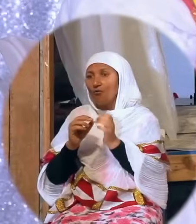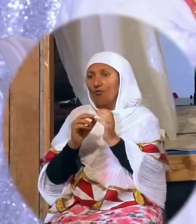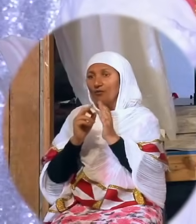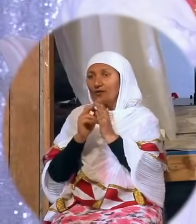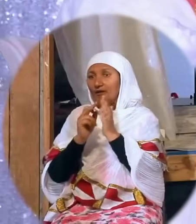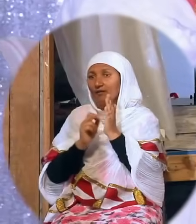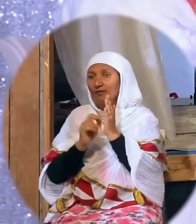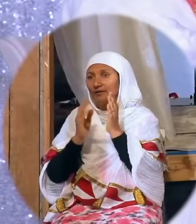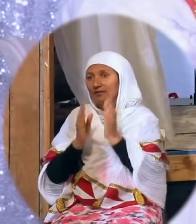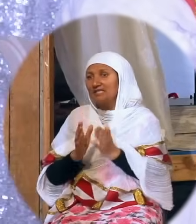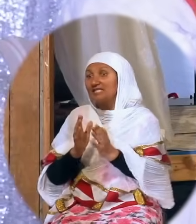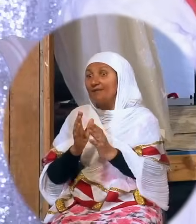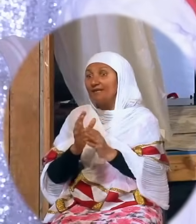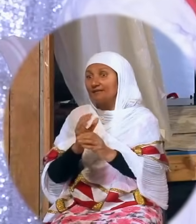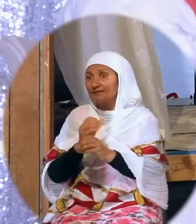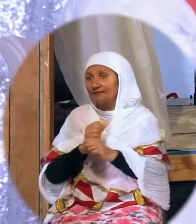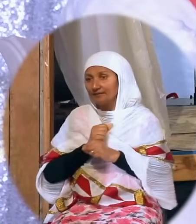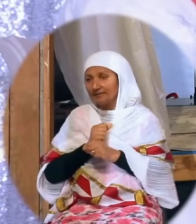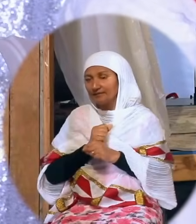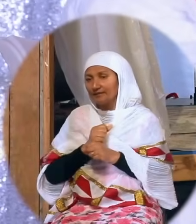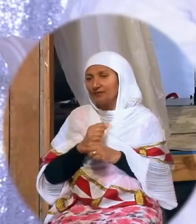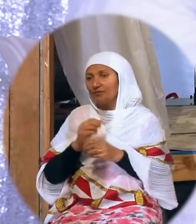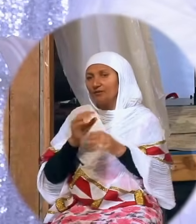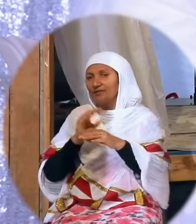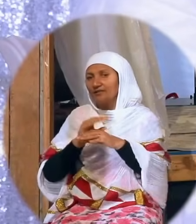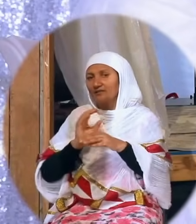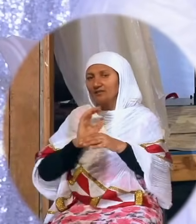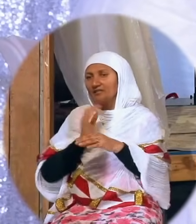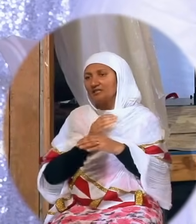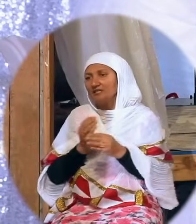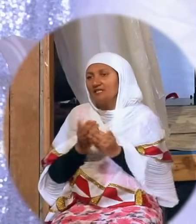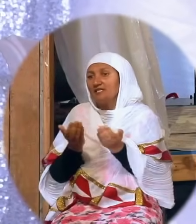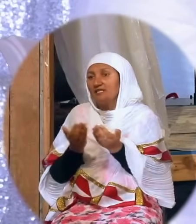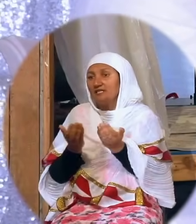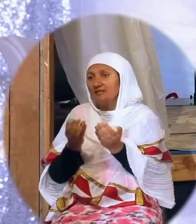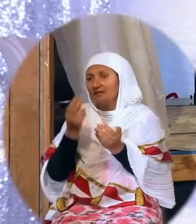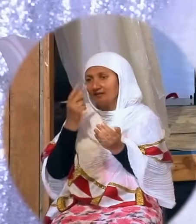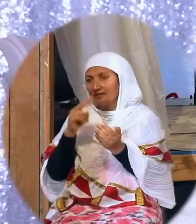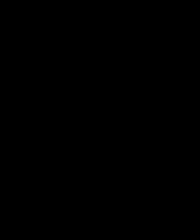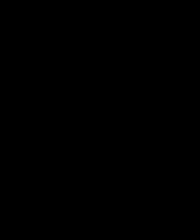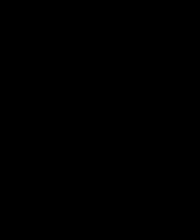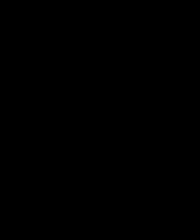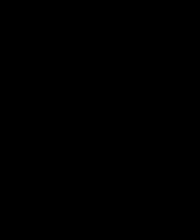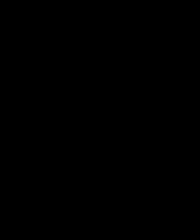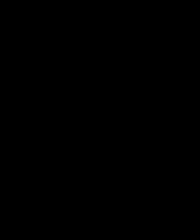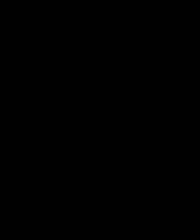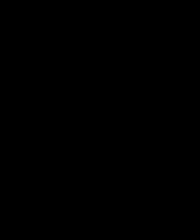ሃይማኖት? በቤተክርስቲያናችን እንዴት ይታያል? የሚል ጥያቄ መጣል። ይሄ ለመምህር ብርሃን ነው።